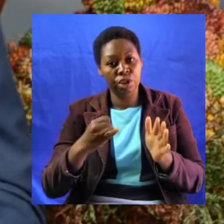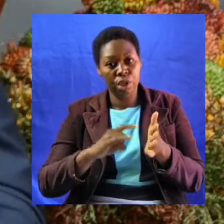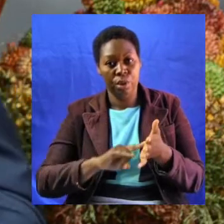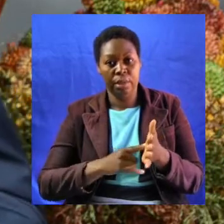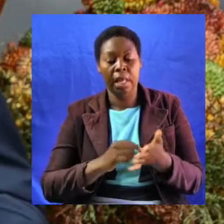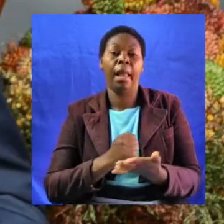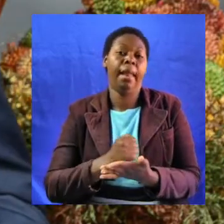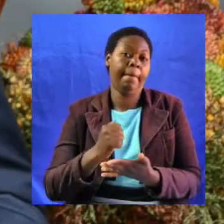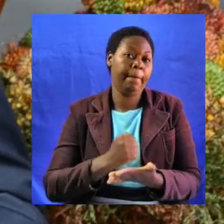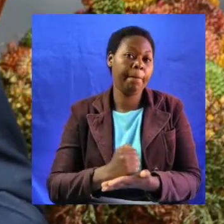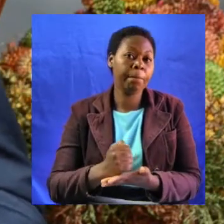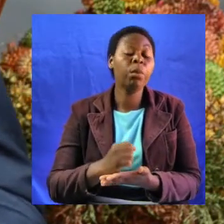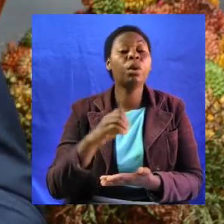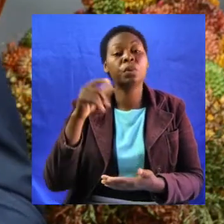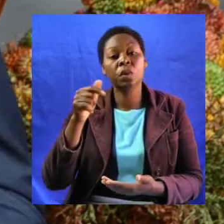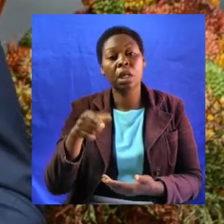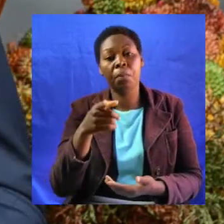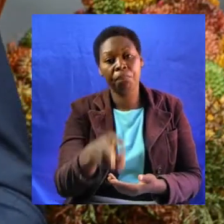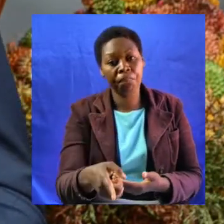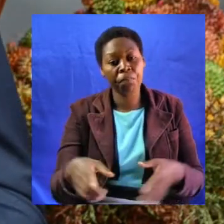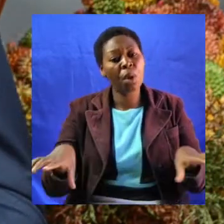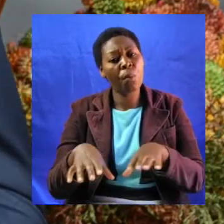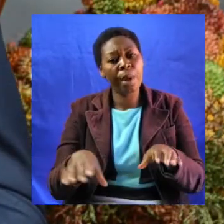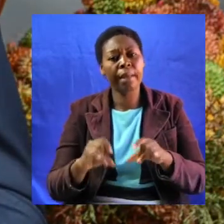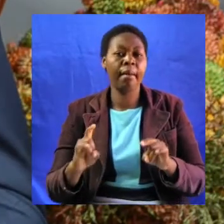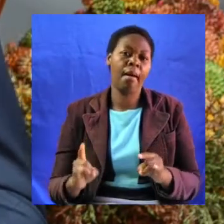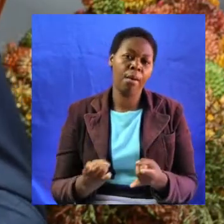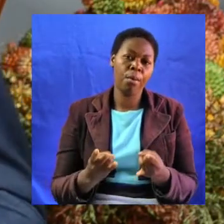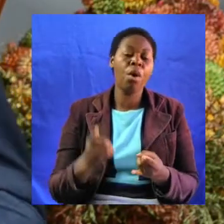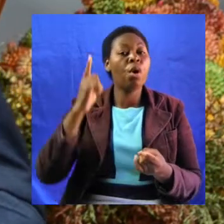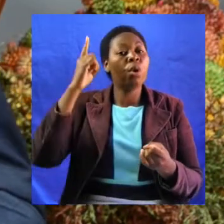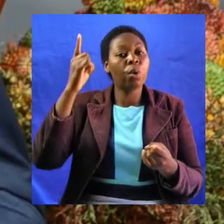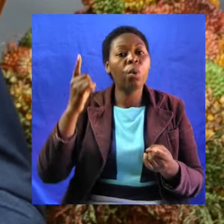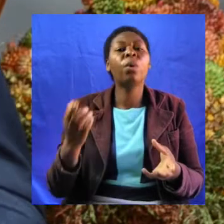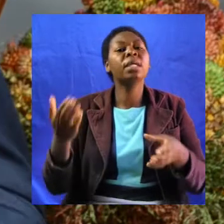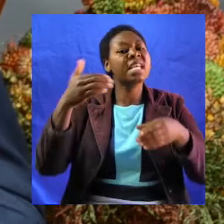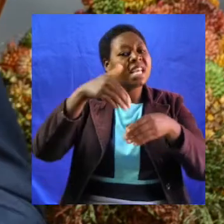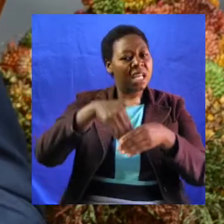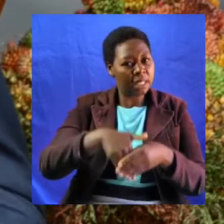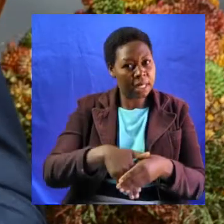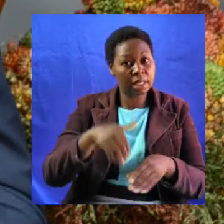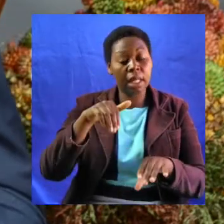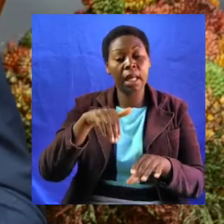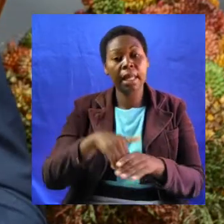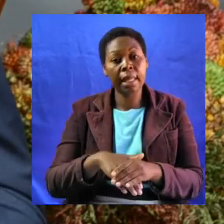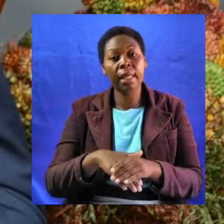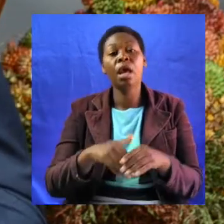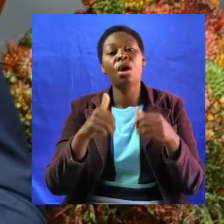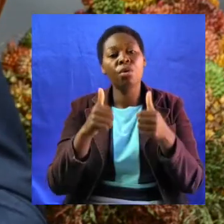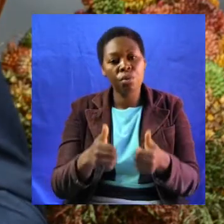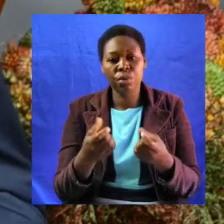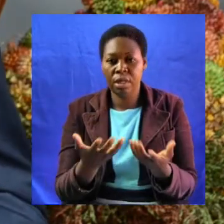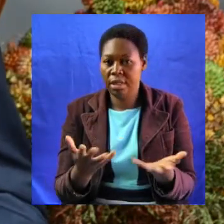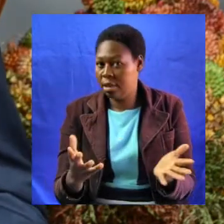Kashandiro zvirwa ndezvekuti Mwari anopindira mune zvakanaka zvinenge zvichiitwa namambo kana